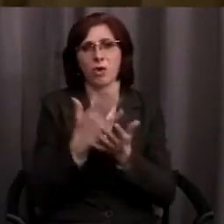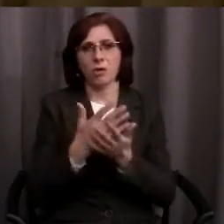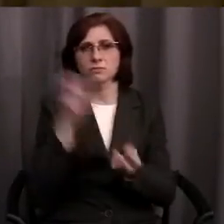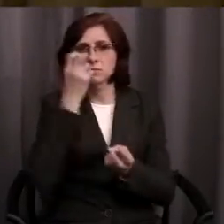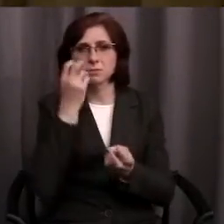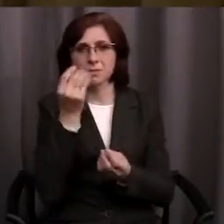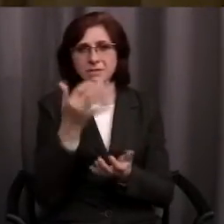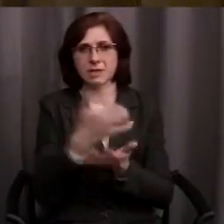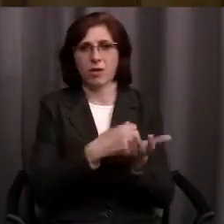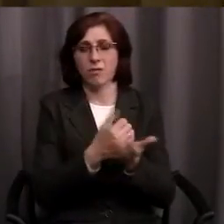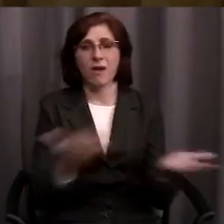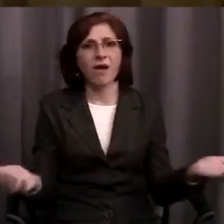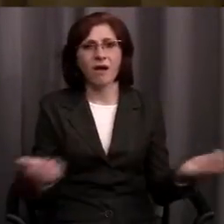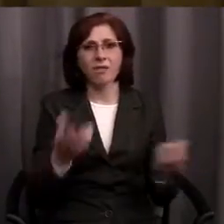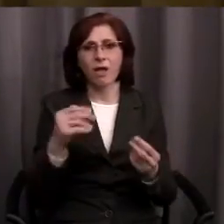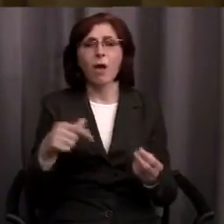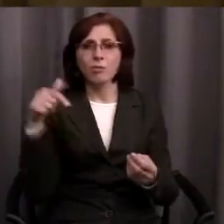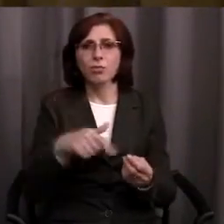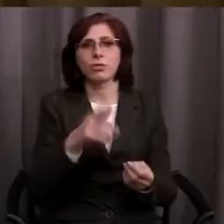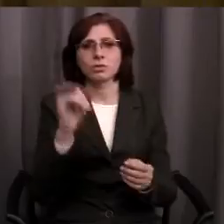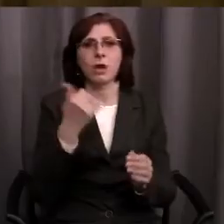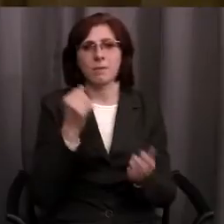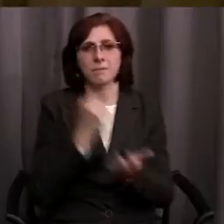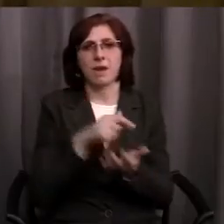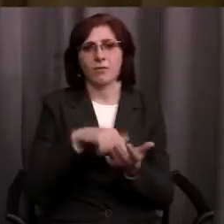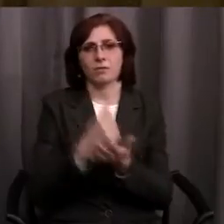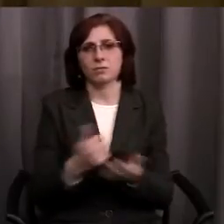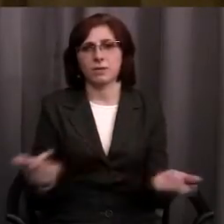to przecież musi być w jakiś określony sposób uregulowane.